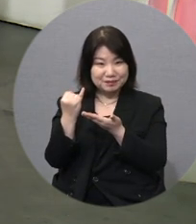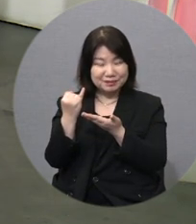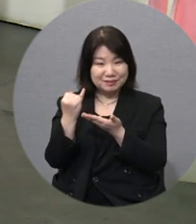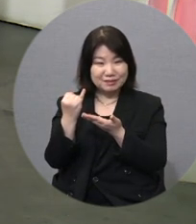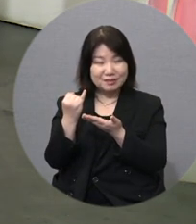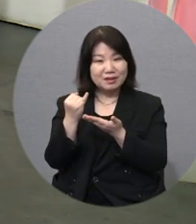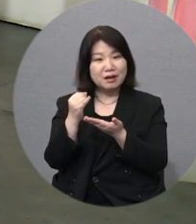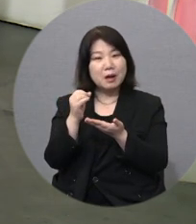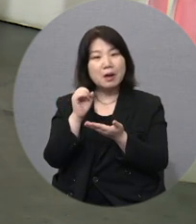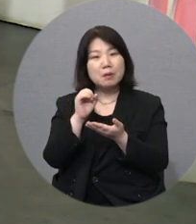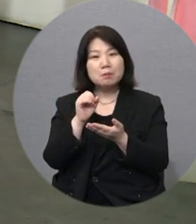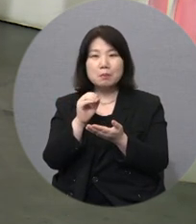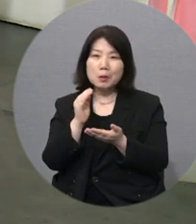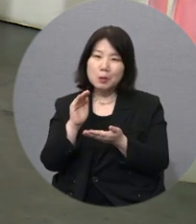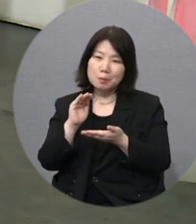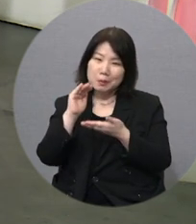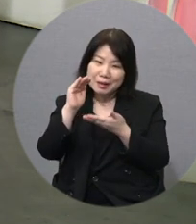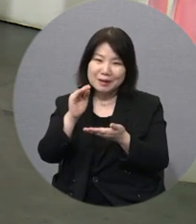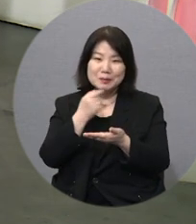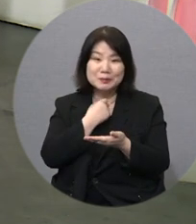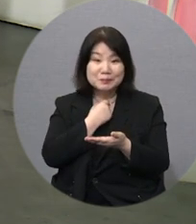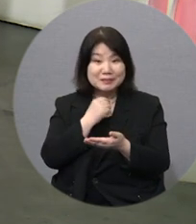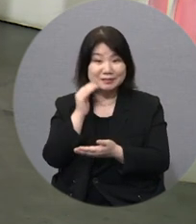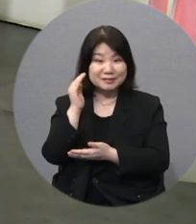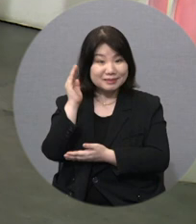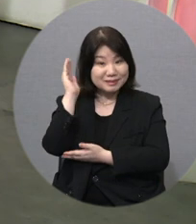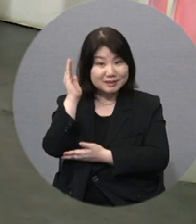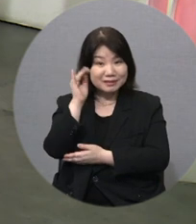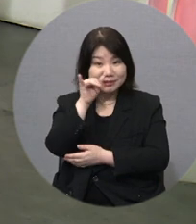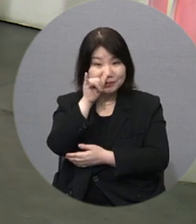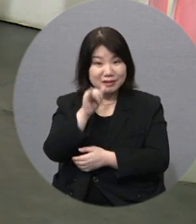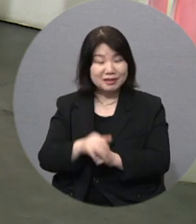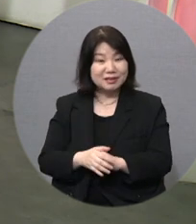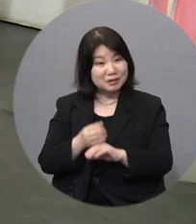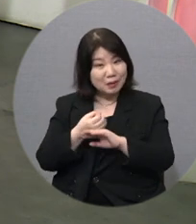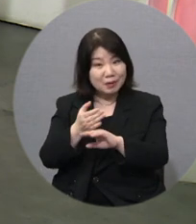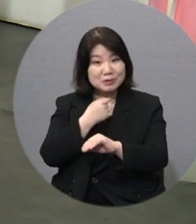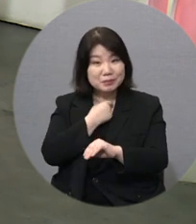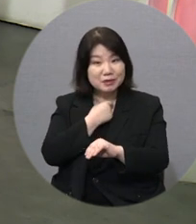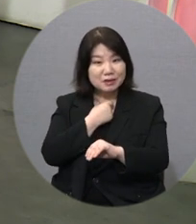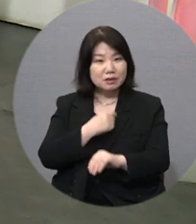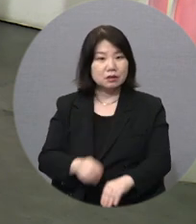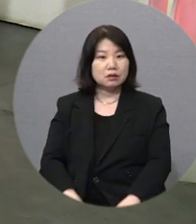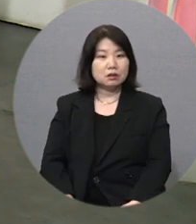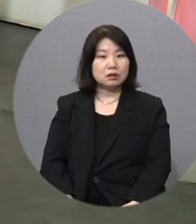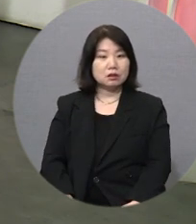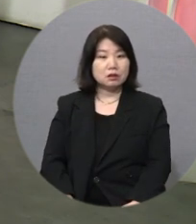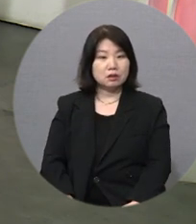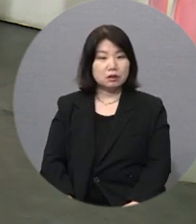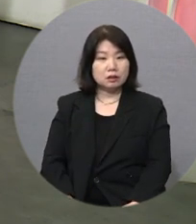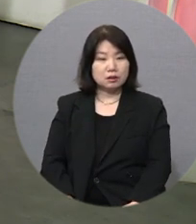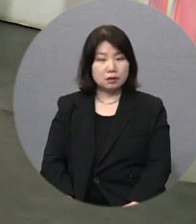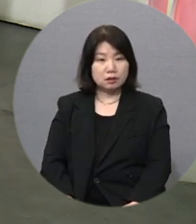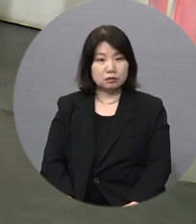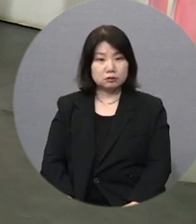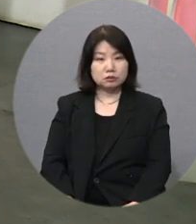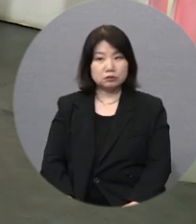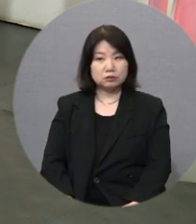싶은 말이 혹시 있을까요 엄마한테 전화하고 싶은 말 엄마가 어지 않았으면